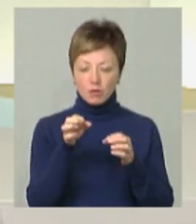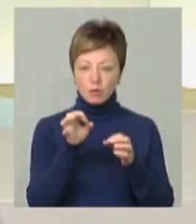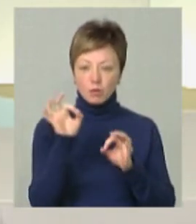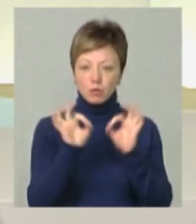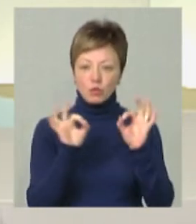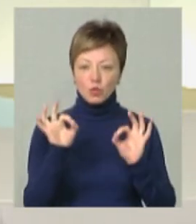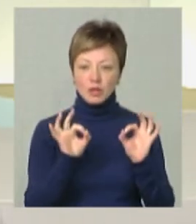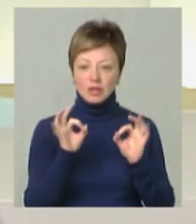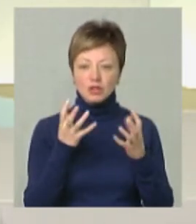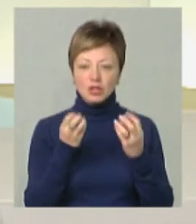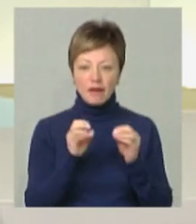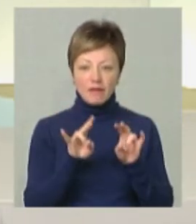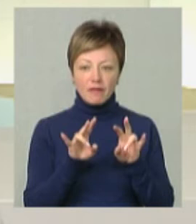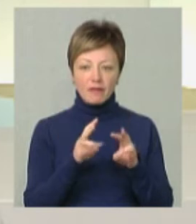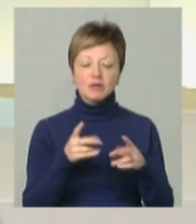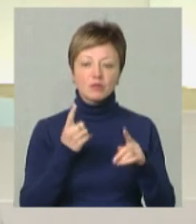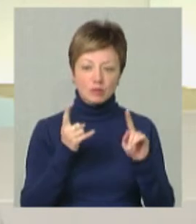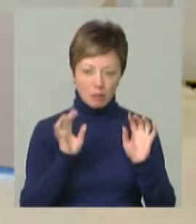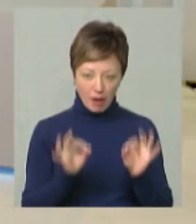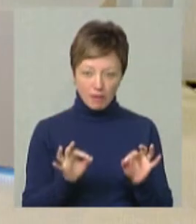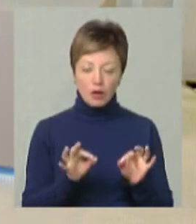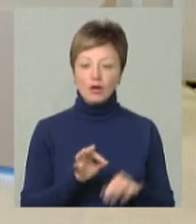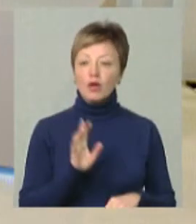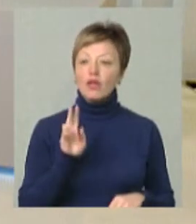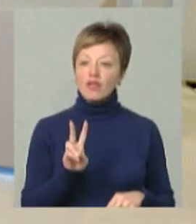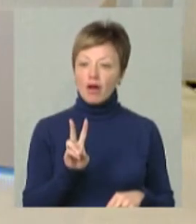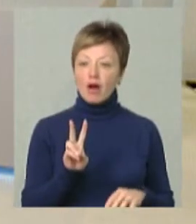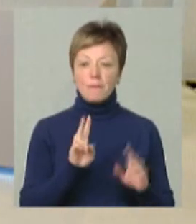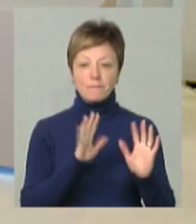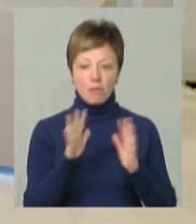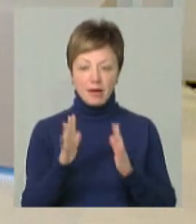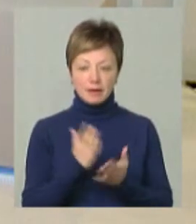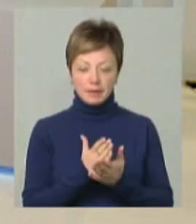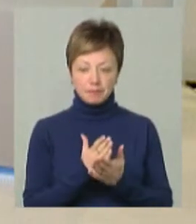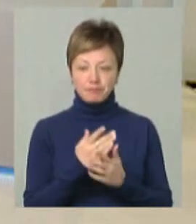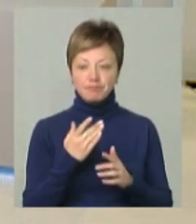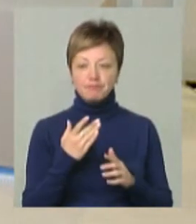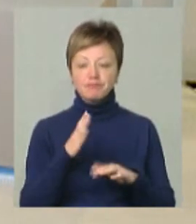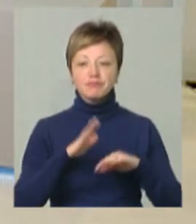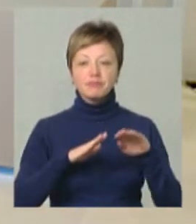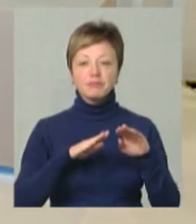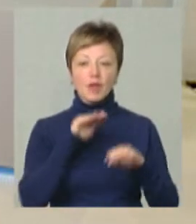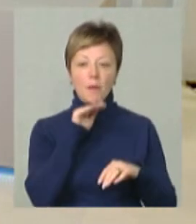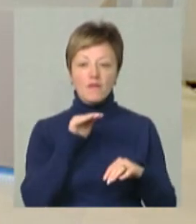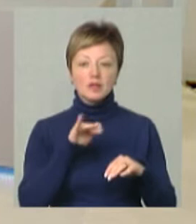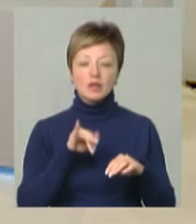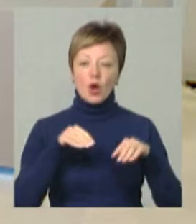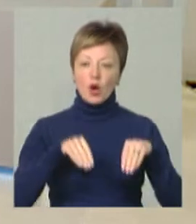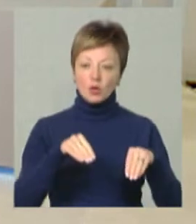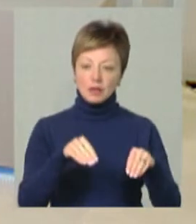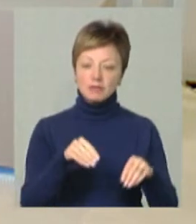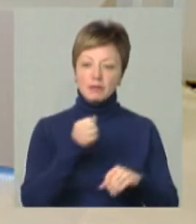і це буде доречно. Проте є два нюанси. Професійні розсадники, як